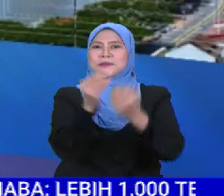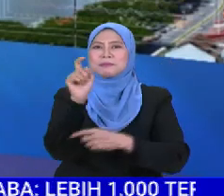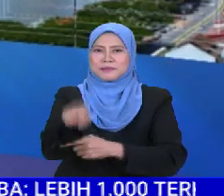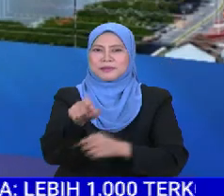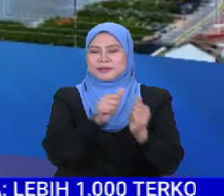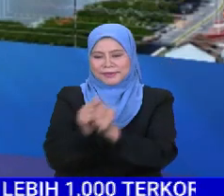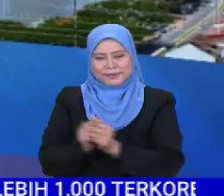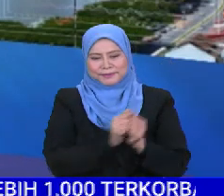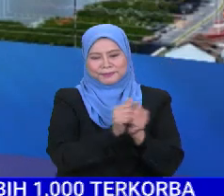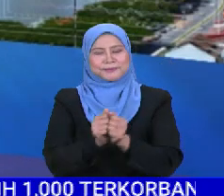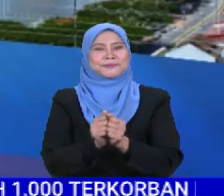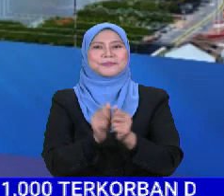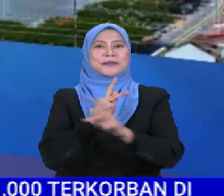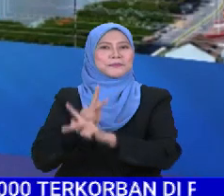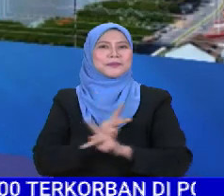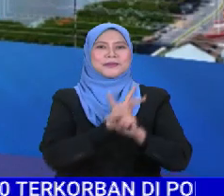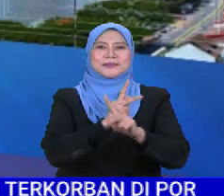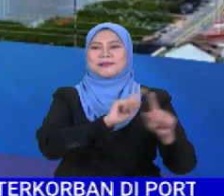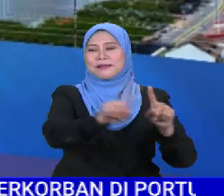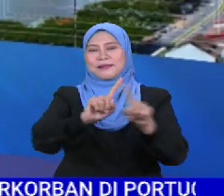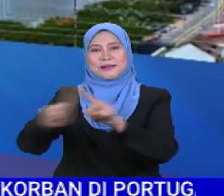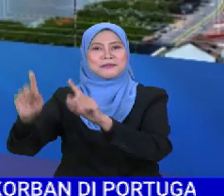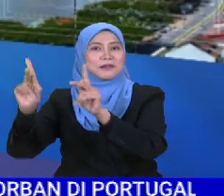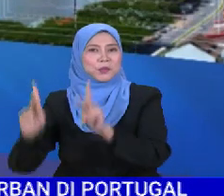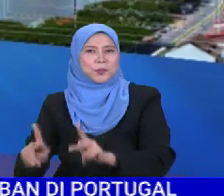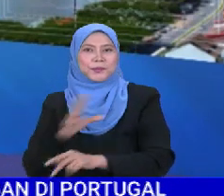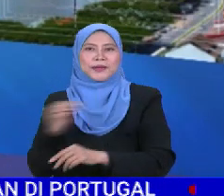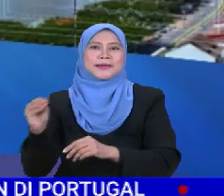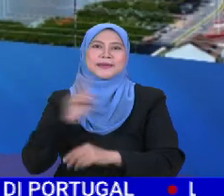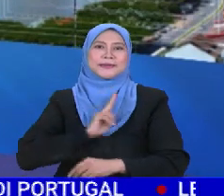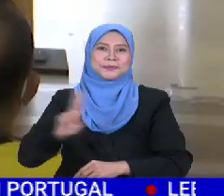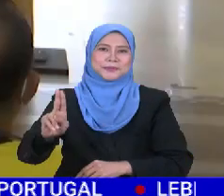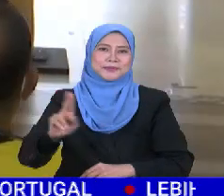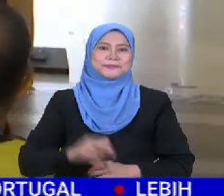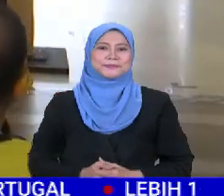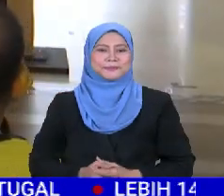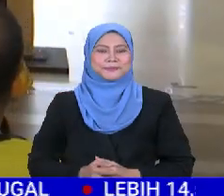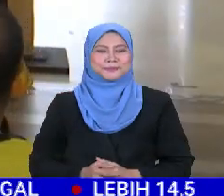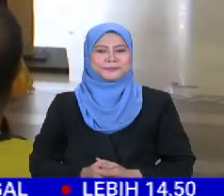bersama-sama memelihara keharmonian pelbagai kaum dan agama.